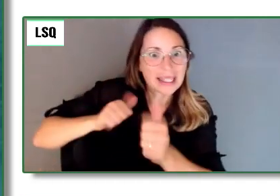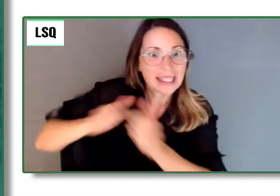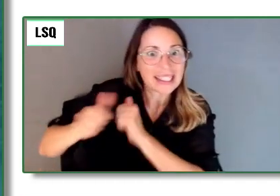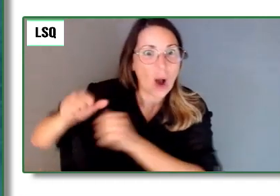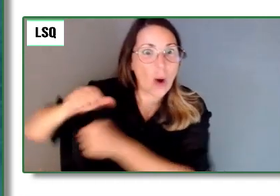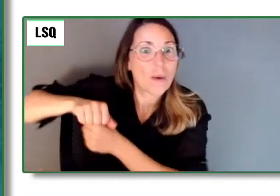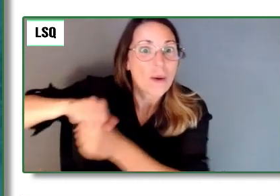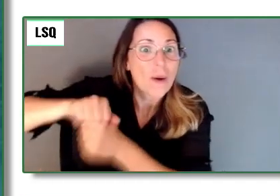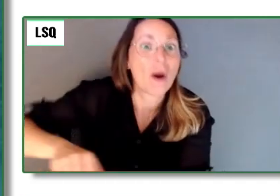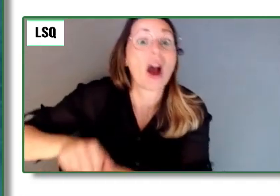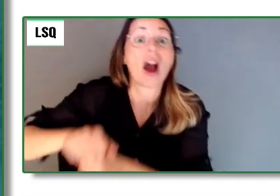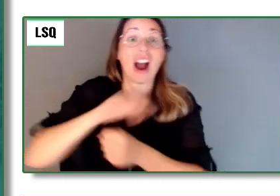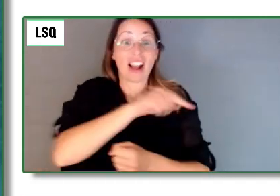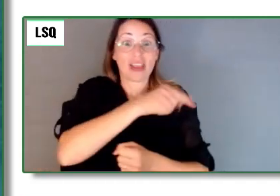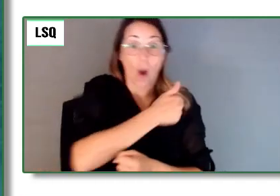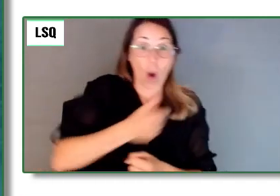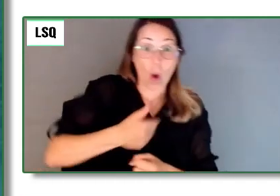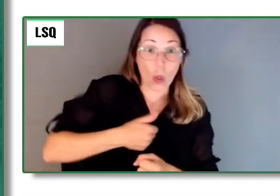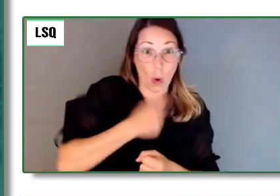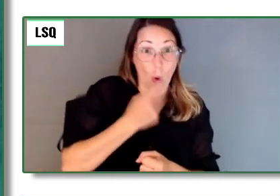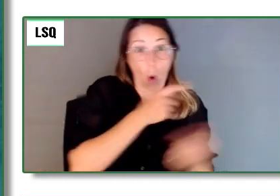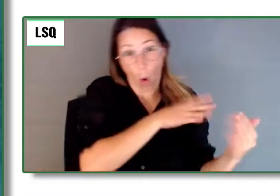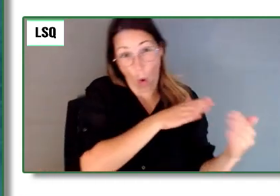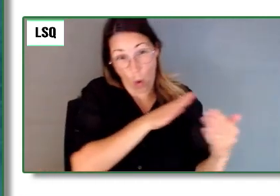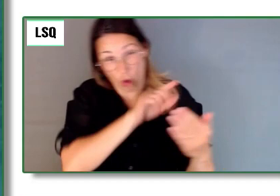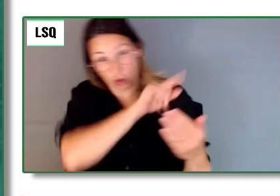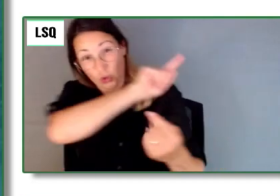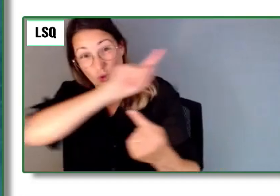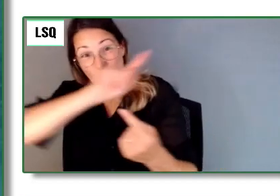voile aveugle, du kayak, également de la planche.